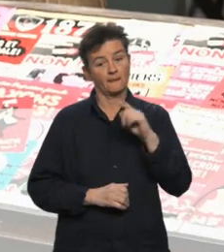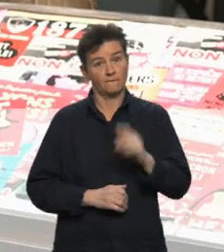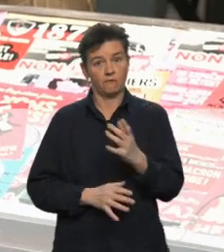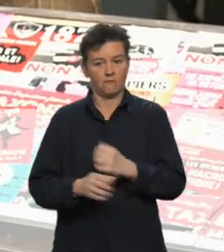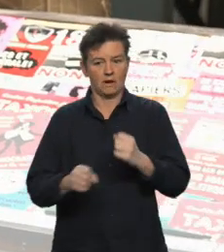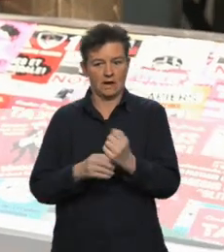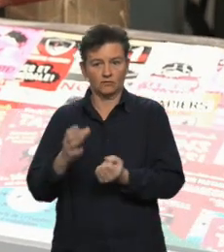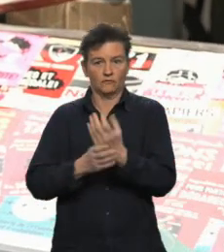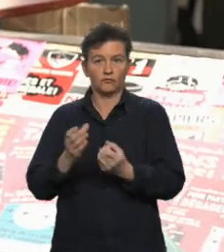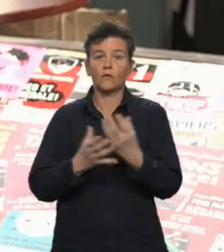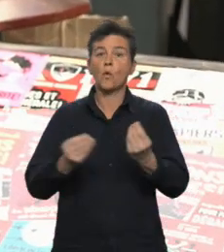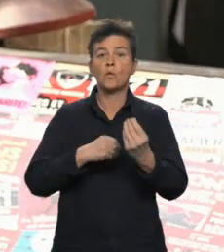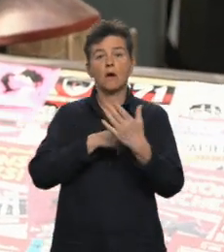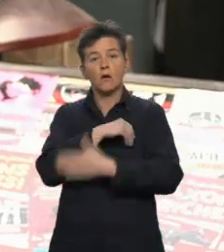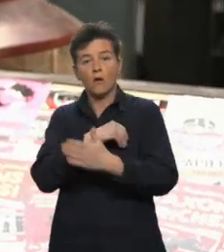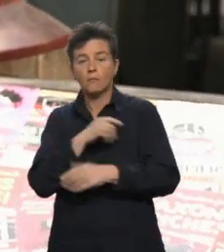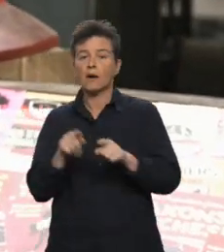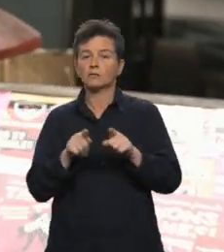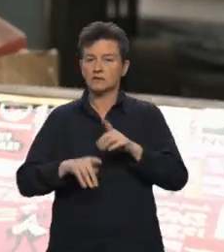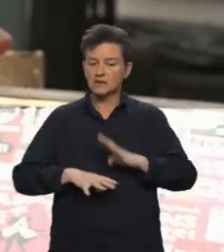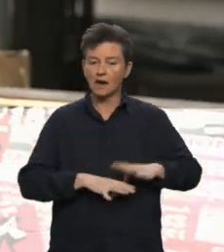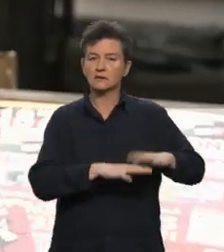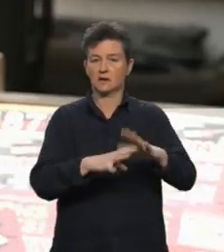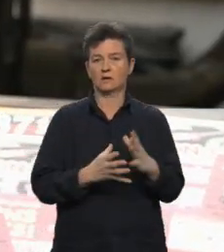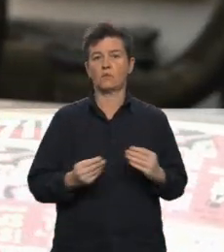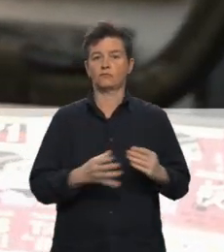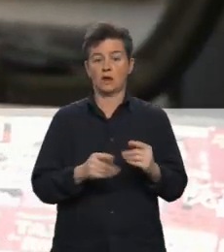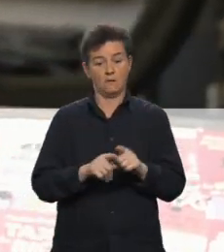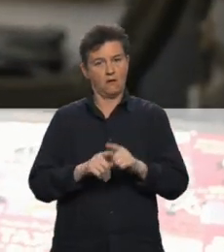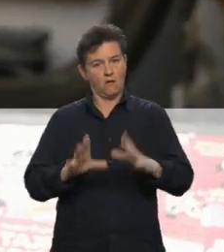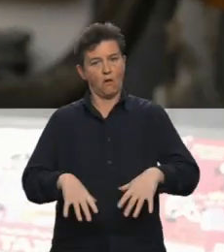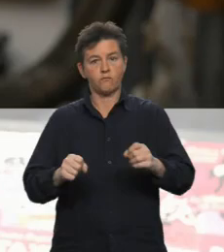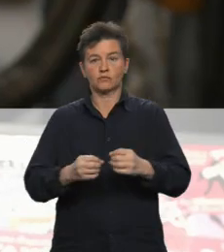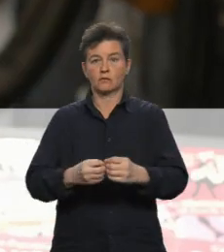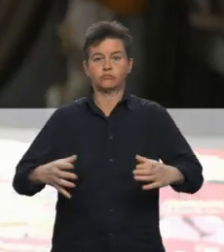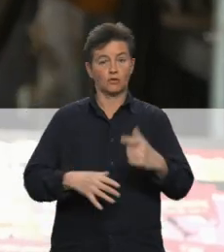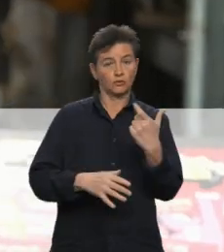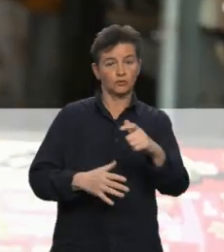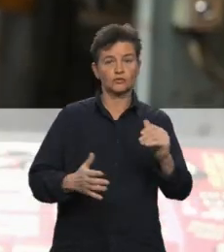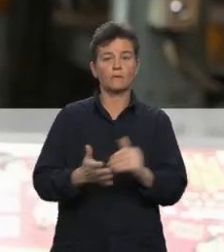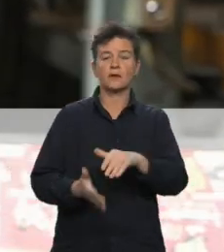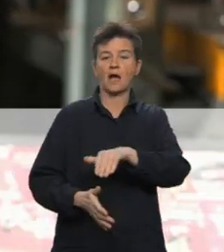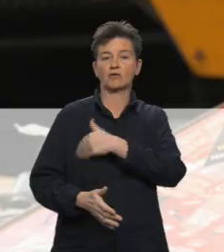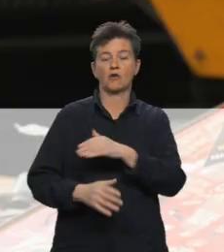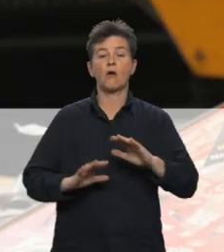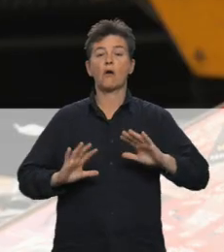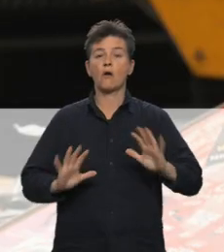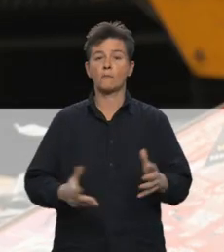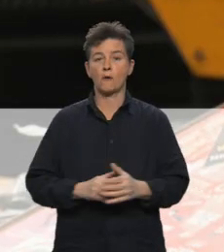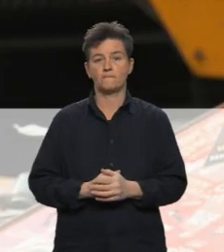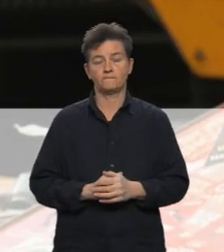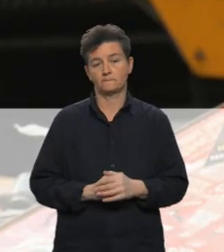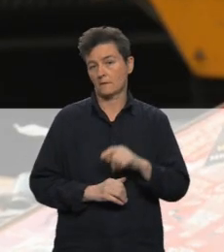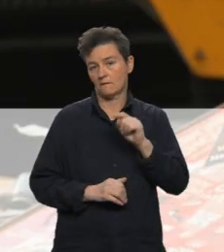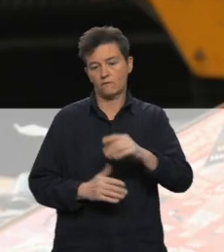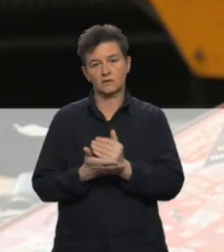faut en ouvrir de nouveaux, en zone rurale et dans les quartiers populaires, et embaucher massivement 200 000 agents. Pour cela,